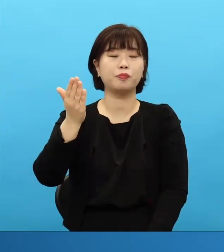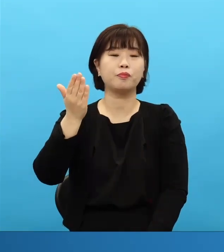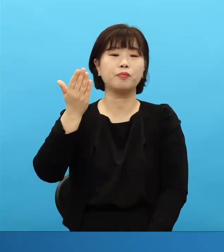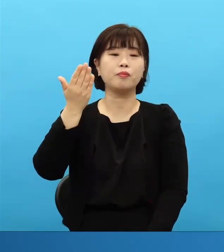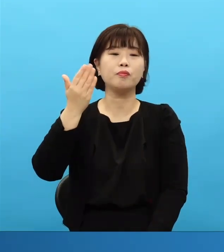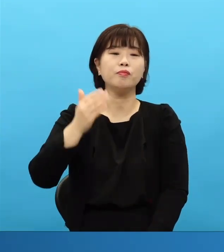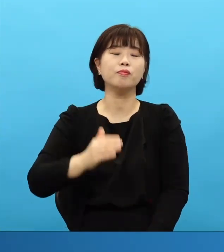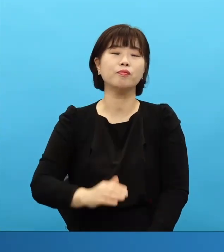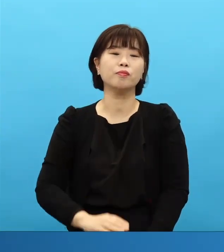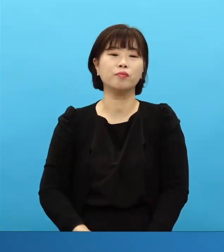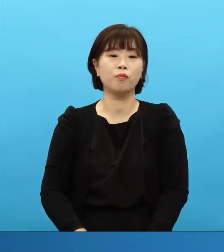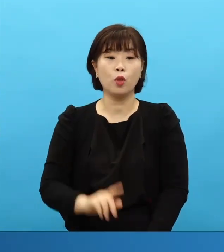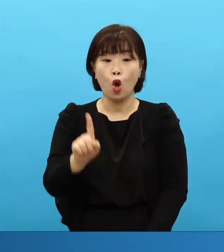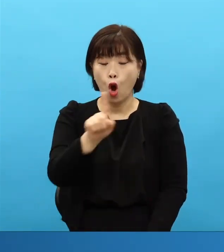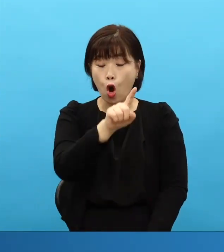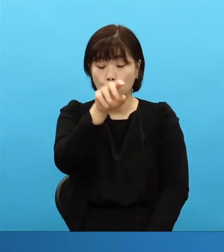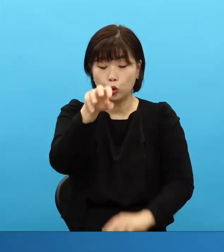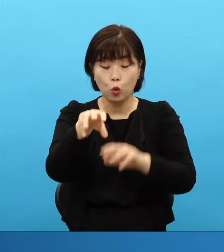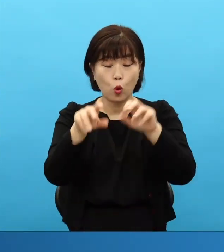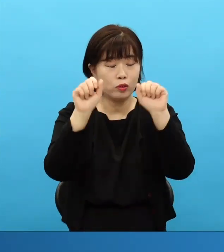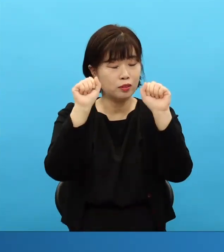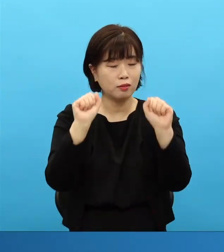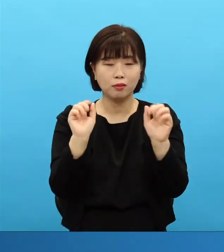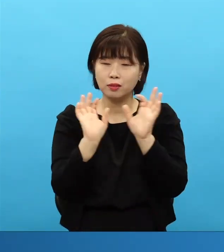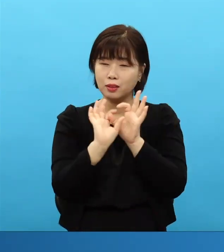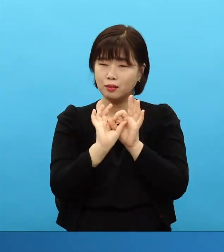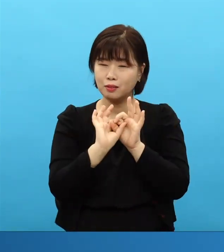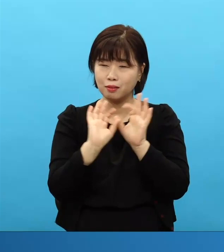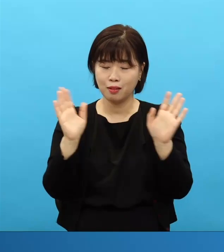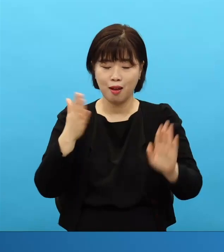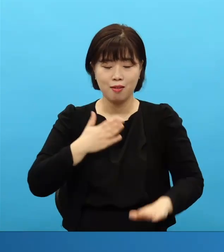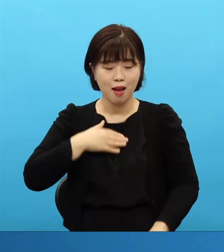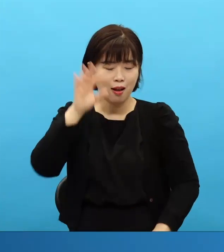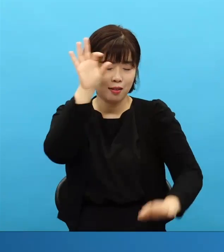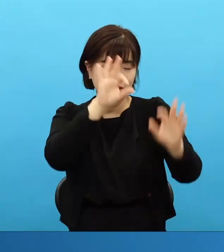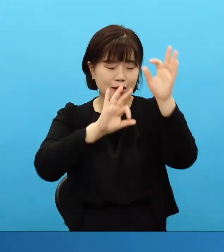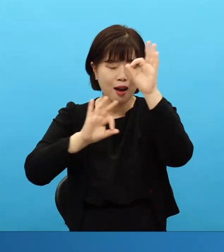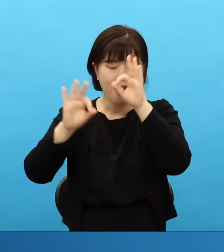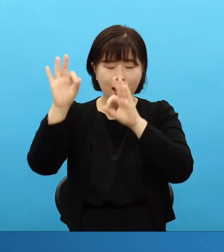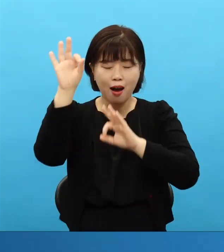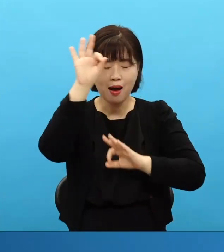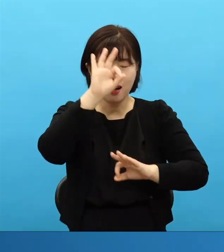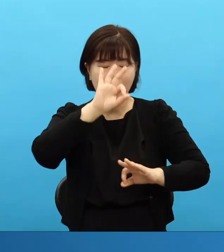너는 있든지 날 찾아내시고